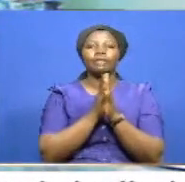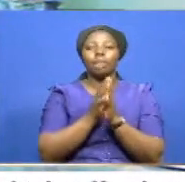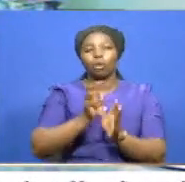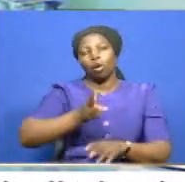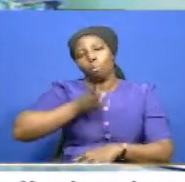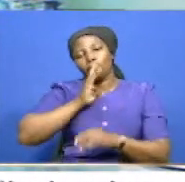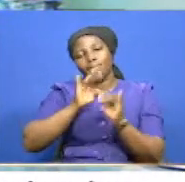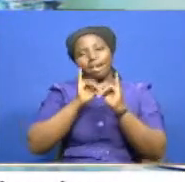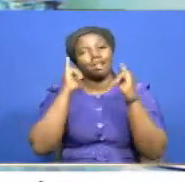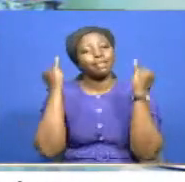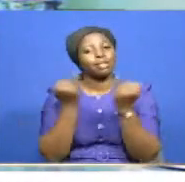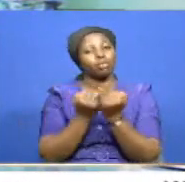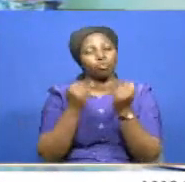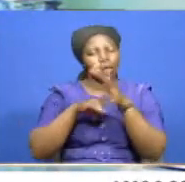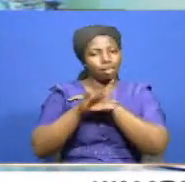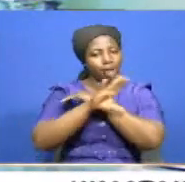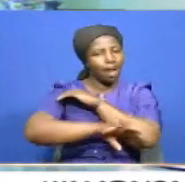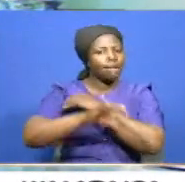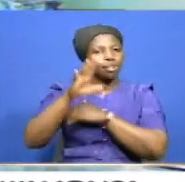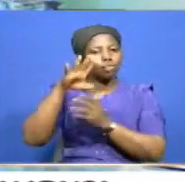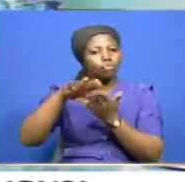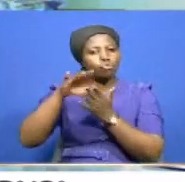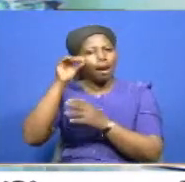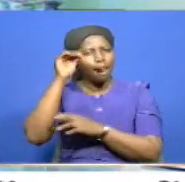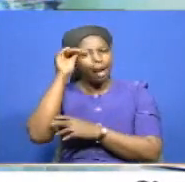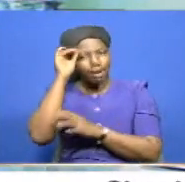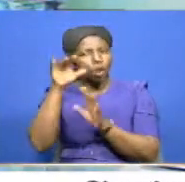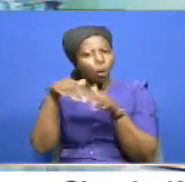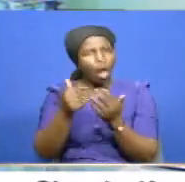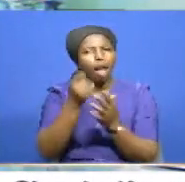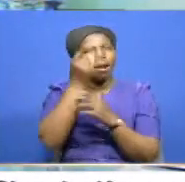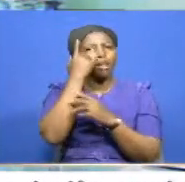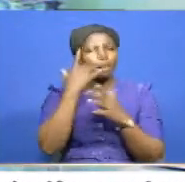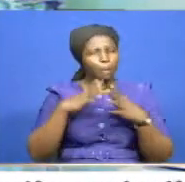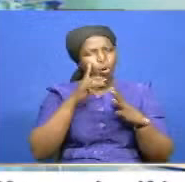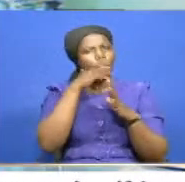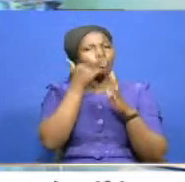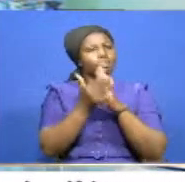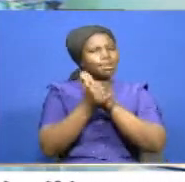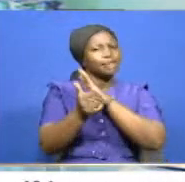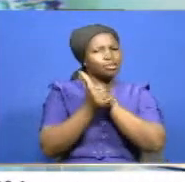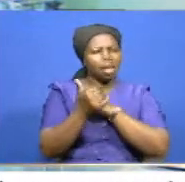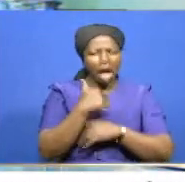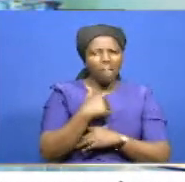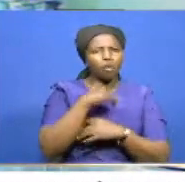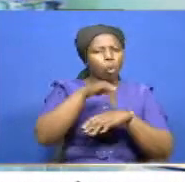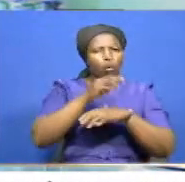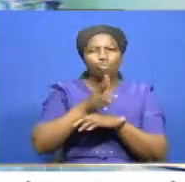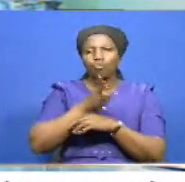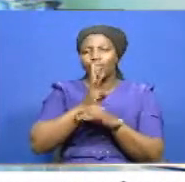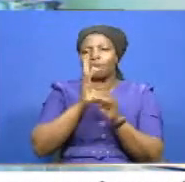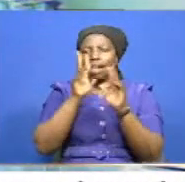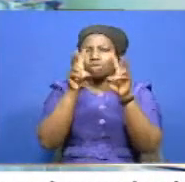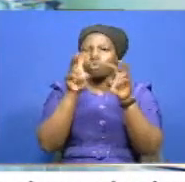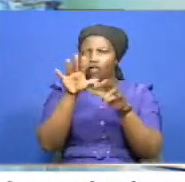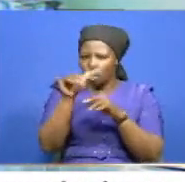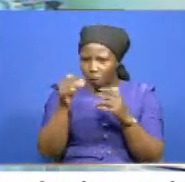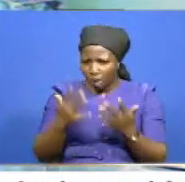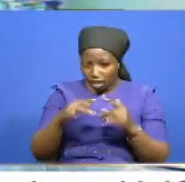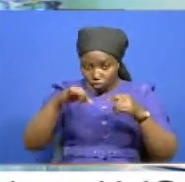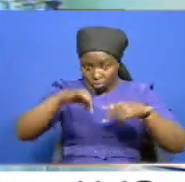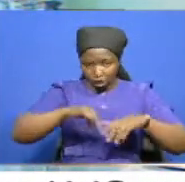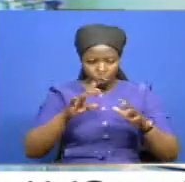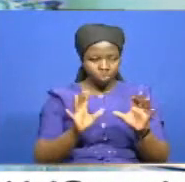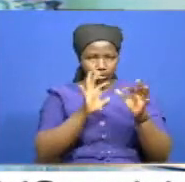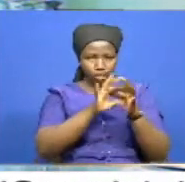nchini, ili kuweza kujua hawa wanafunzi ama hawa wataalamu wa masuala ya maji wanatoka wapi. Asubuhi hii nitakuwa naungana naye mkurugenzi mkuu